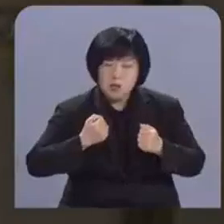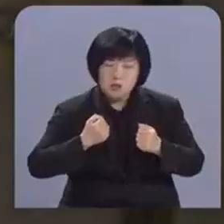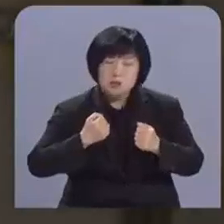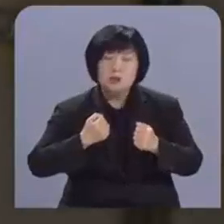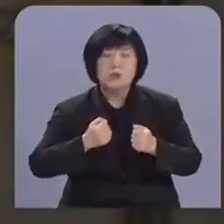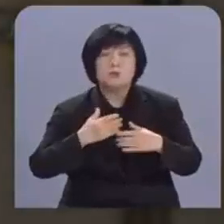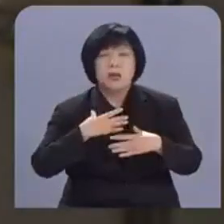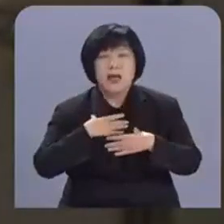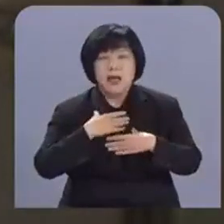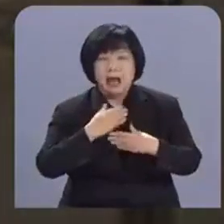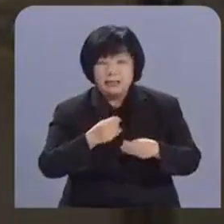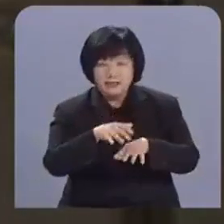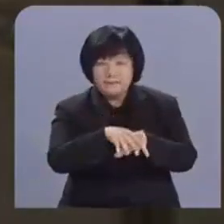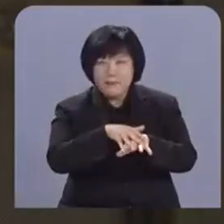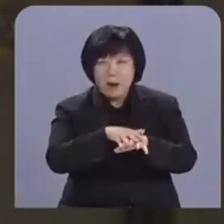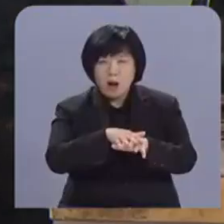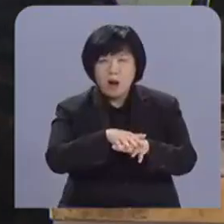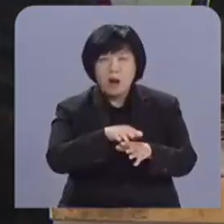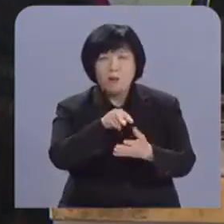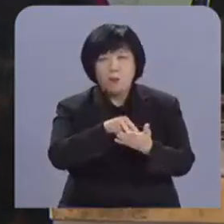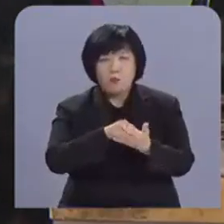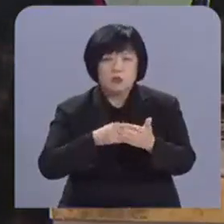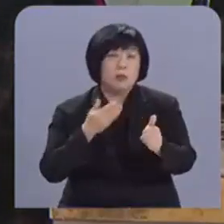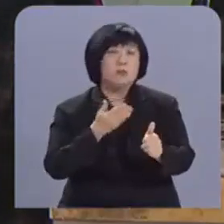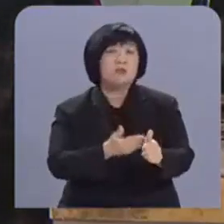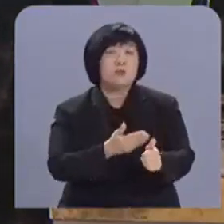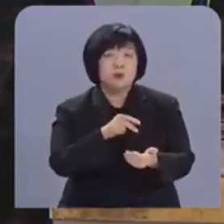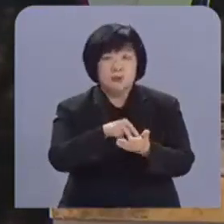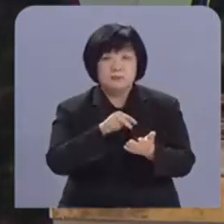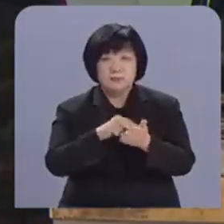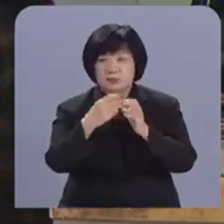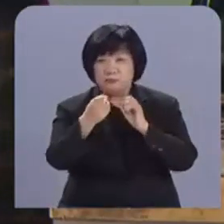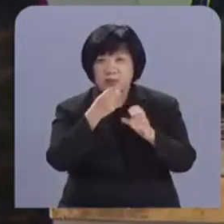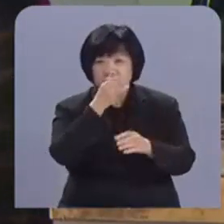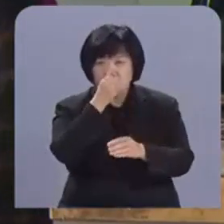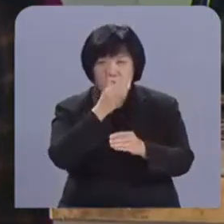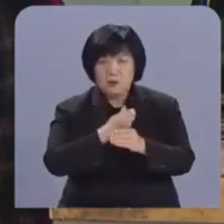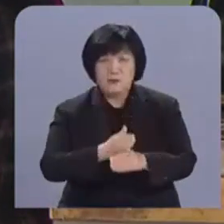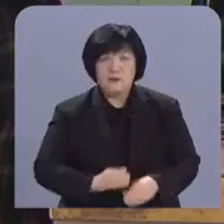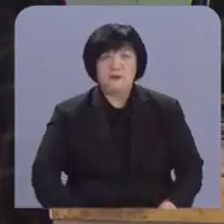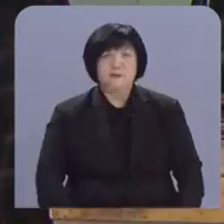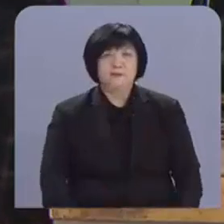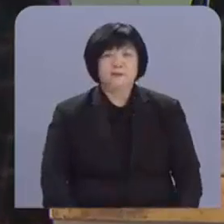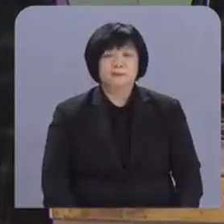확보해줘야 한다는 목소리가 커지고 있습니다. KBS 뉴스 강예슬입니다.